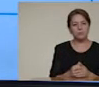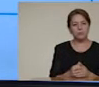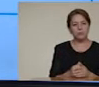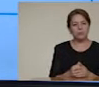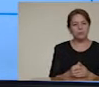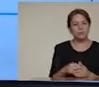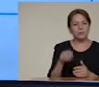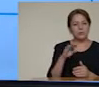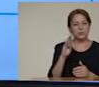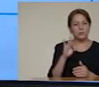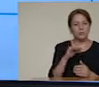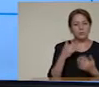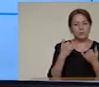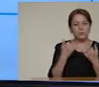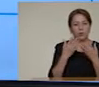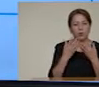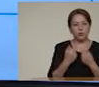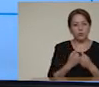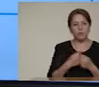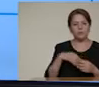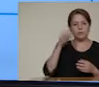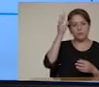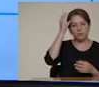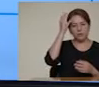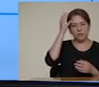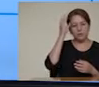Ya'ni bugungi olgan bilimingizni